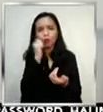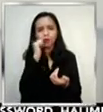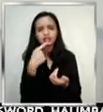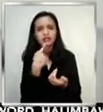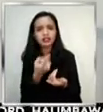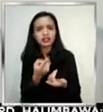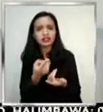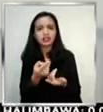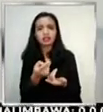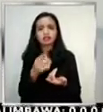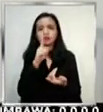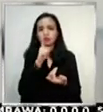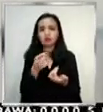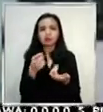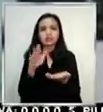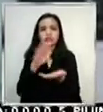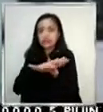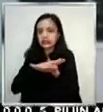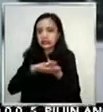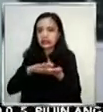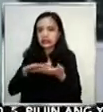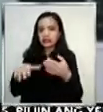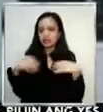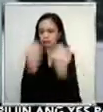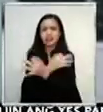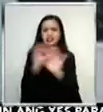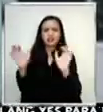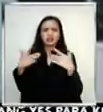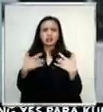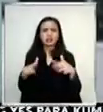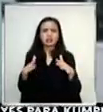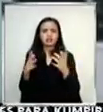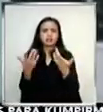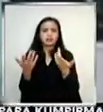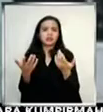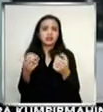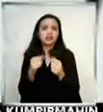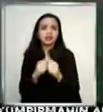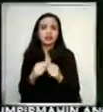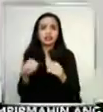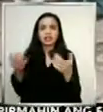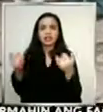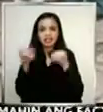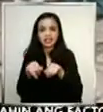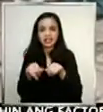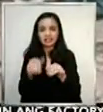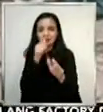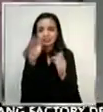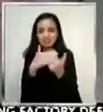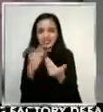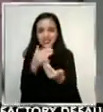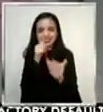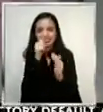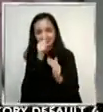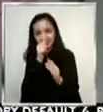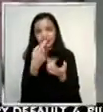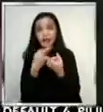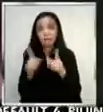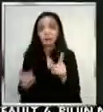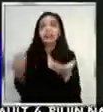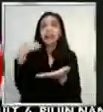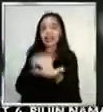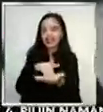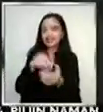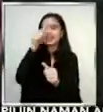so pure. Ano lang, carefree lang. Madaling mabatago ng intriga. Joke! Muli nilang sasariwain